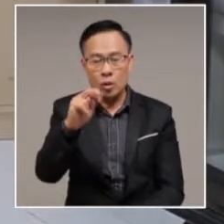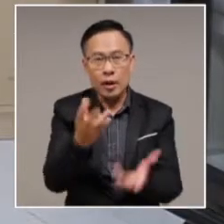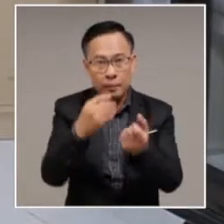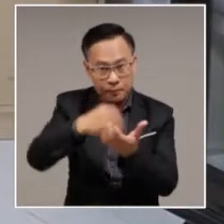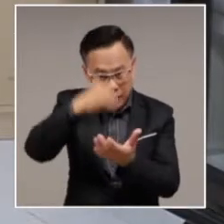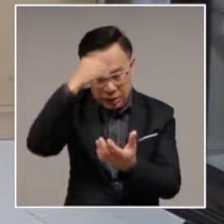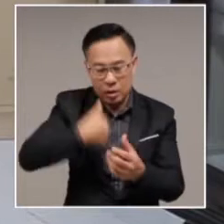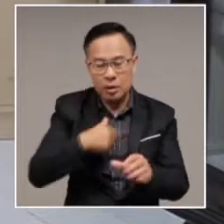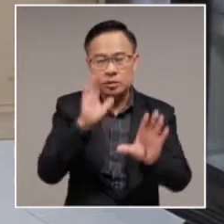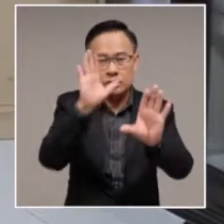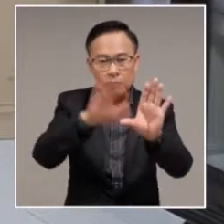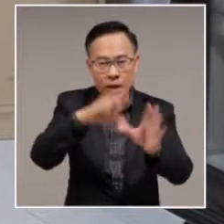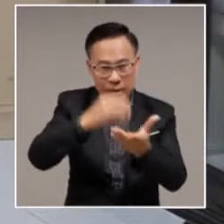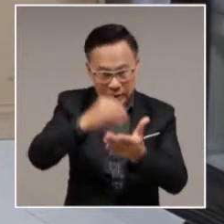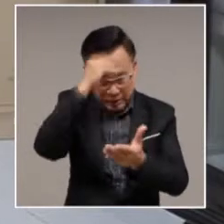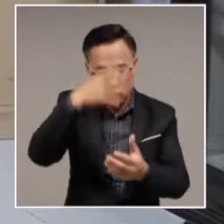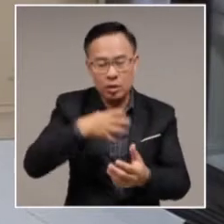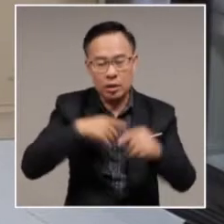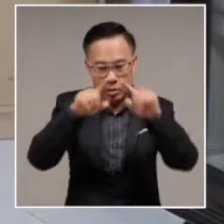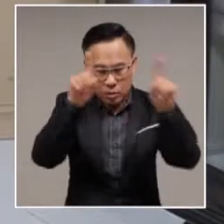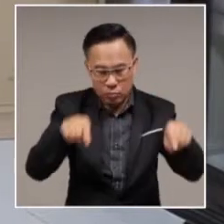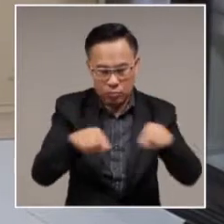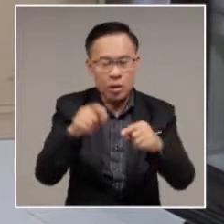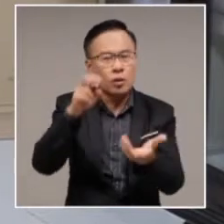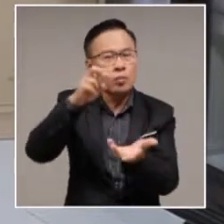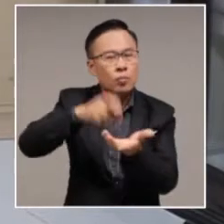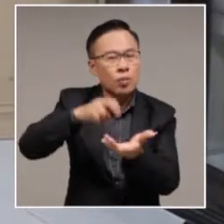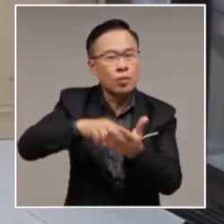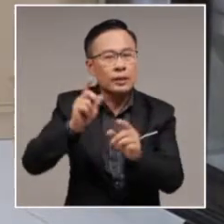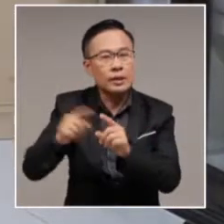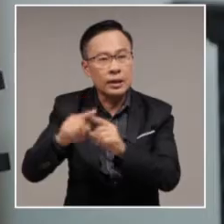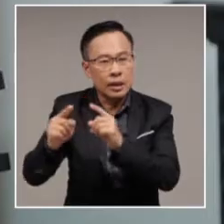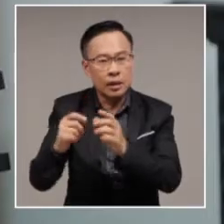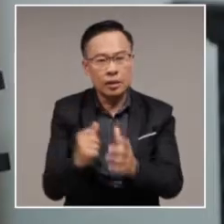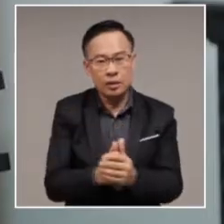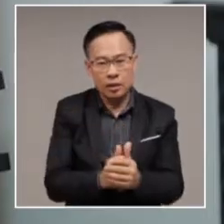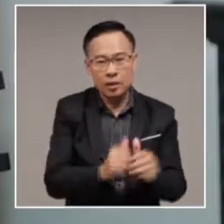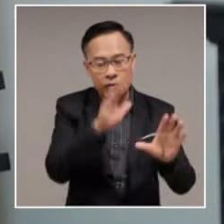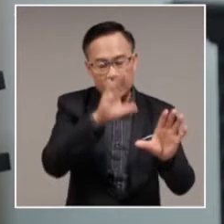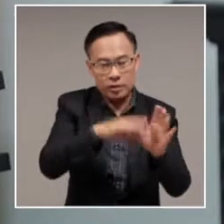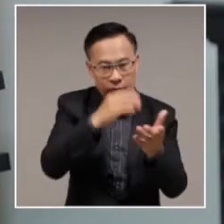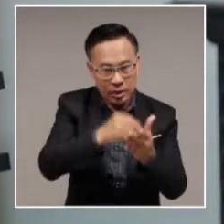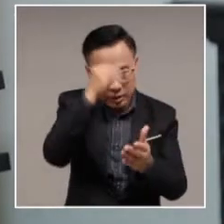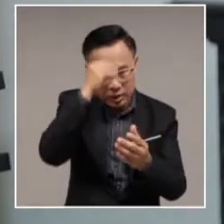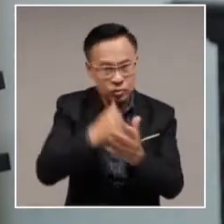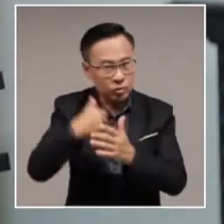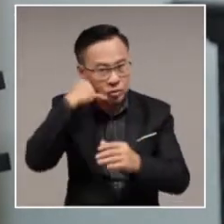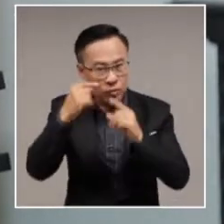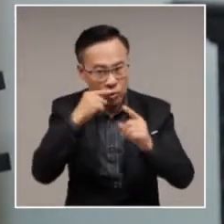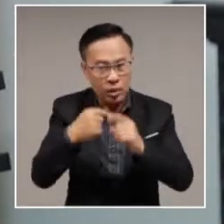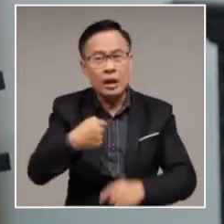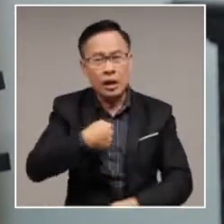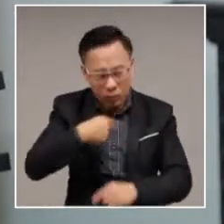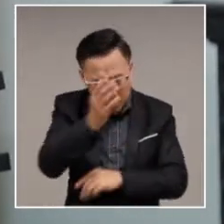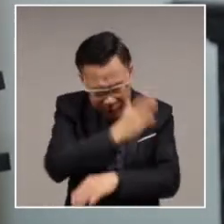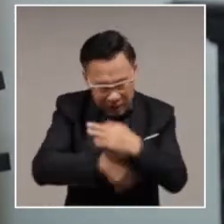ที่อยากเข้าไปศึกษาอยากมีวุฒิก็เข้าไปก็โทรศัพท์ไปสอบถามเขาก็ไม่เชื่